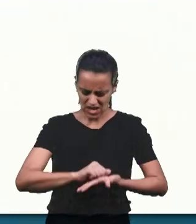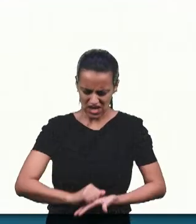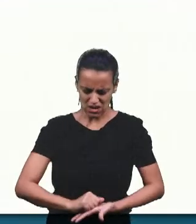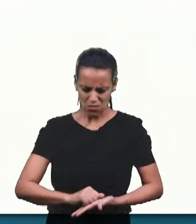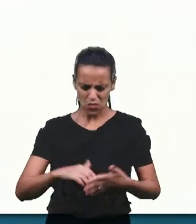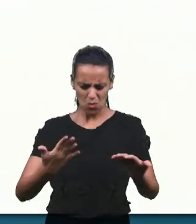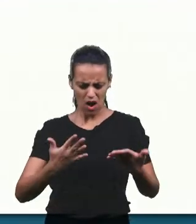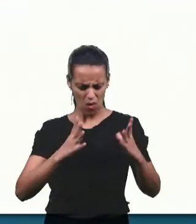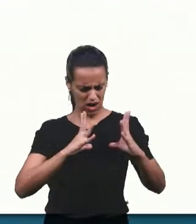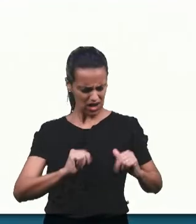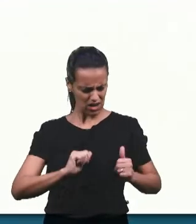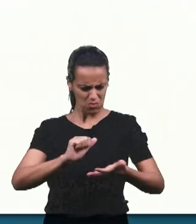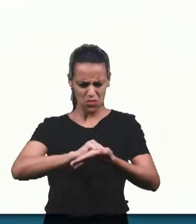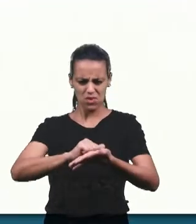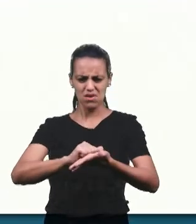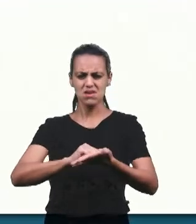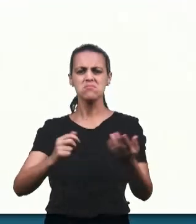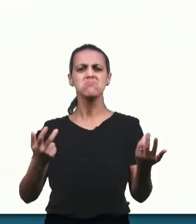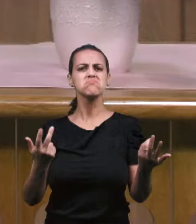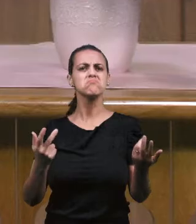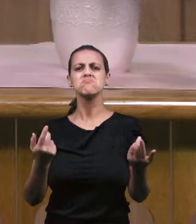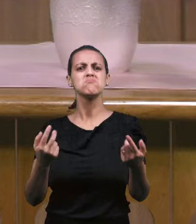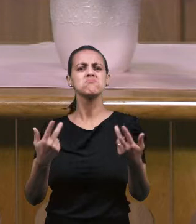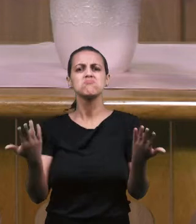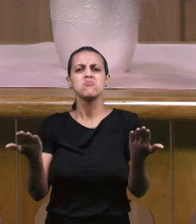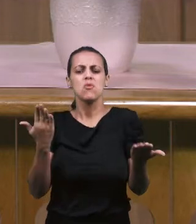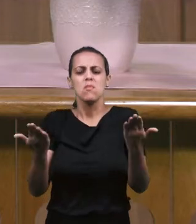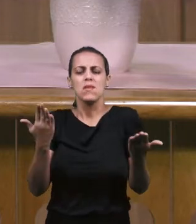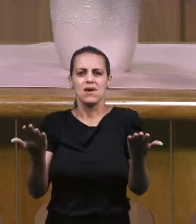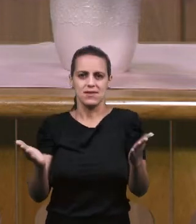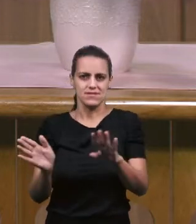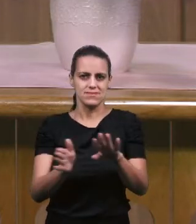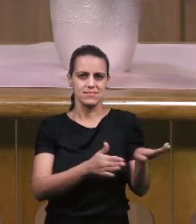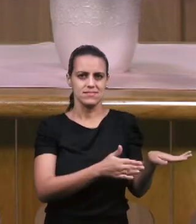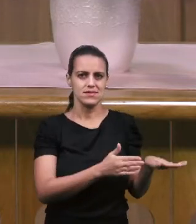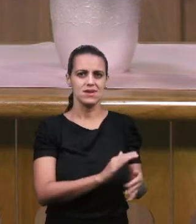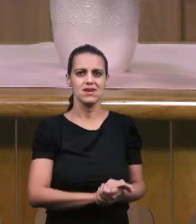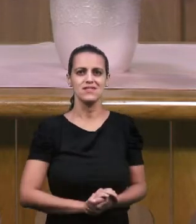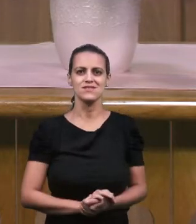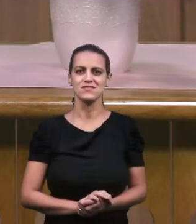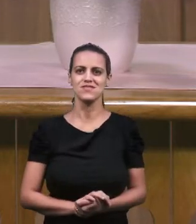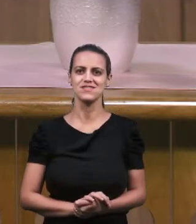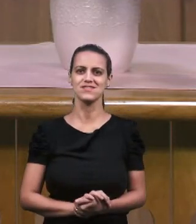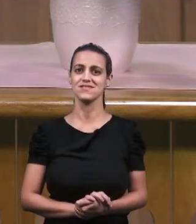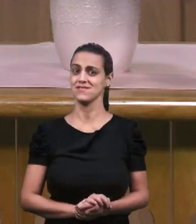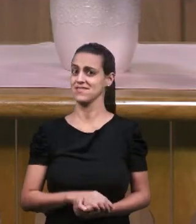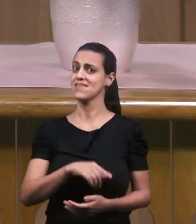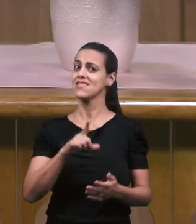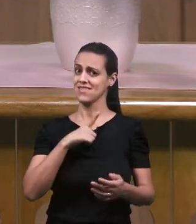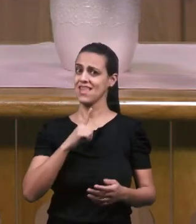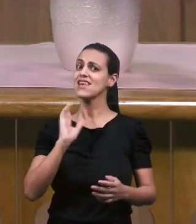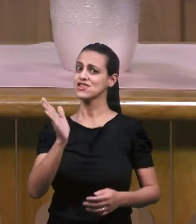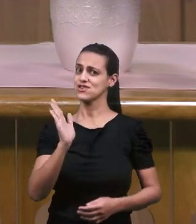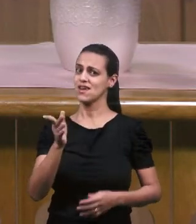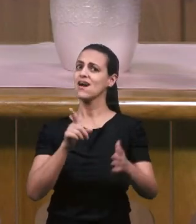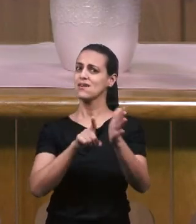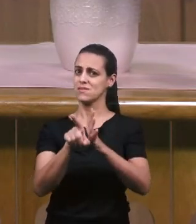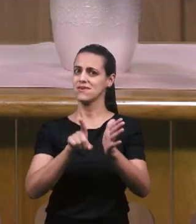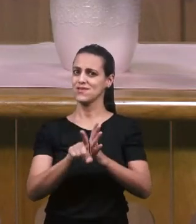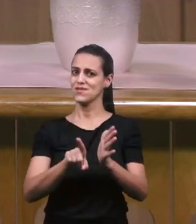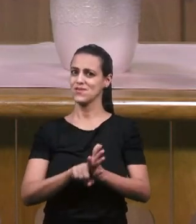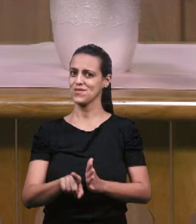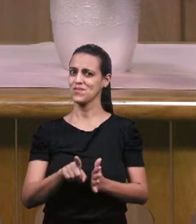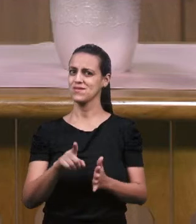les déchets de la partie de l'extérieur. Donc, ce sont les questions de l'école biblique dominicale qui, d'ici peu, va être diffusée dans tous les groupes